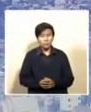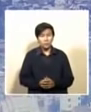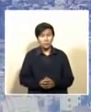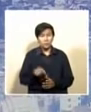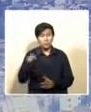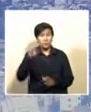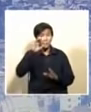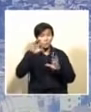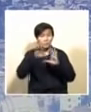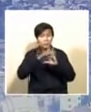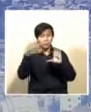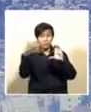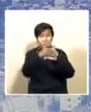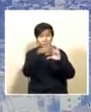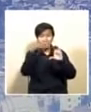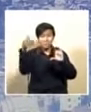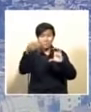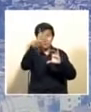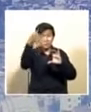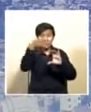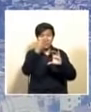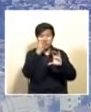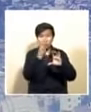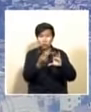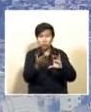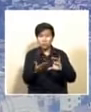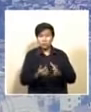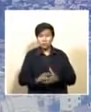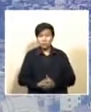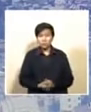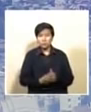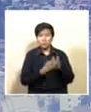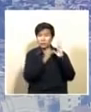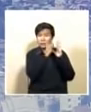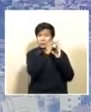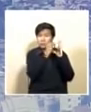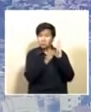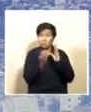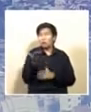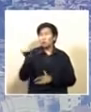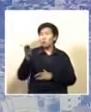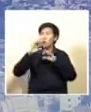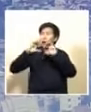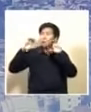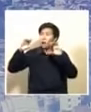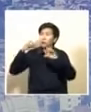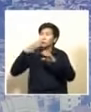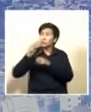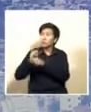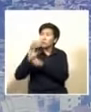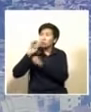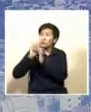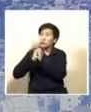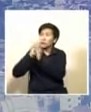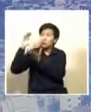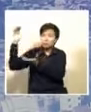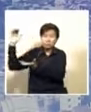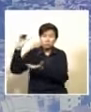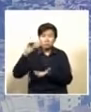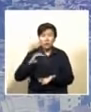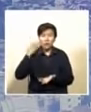านคุณภาพแล้วก็จะนำมาใช้ต่อไป N95 แมส 10,000 ชิ้นตอนนี้กระจายให้แก่ผู้ป่วยในส่วนต่างจังหวั